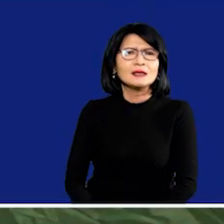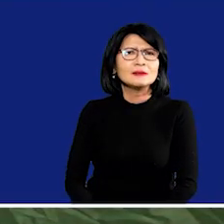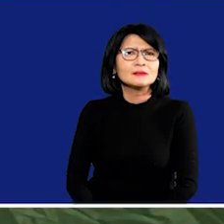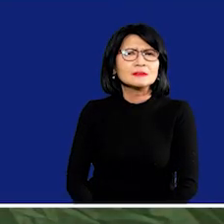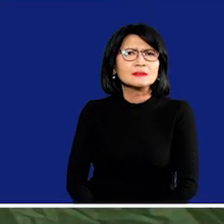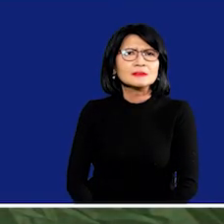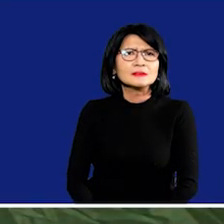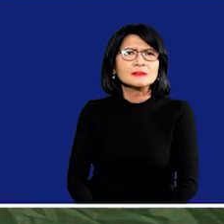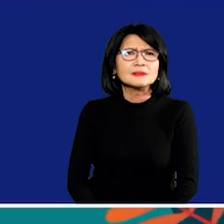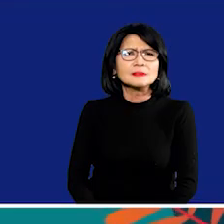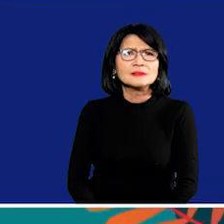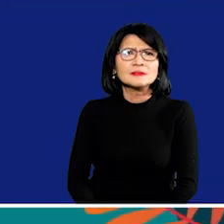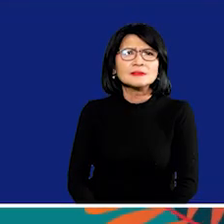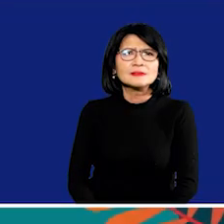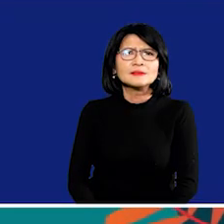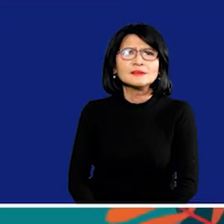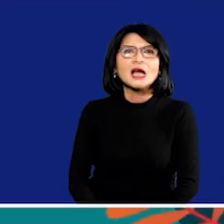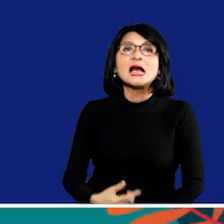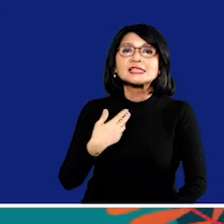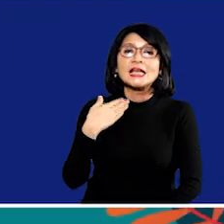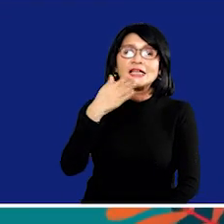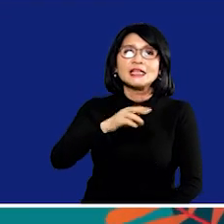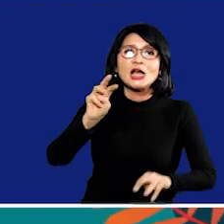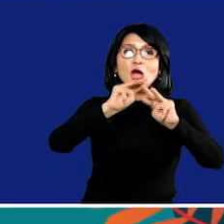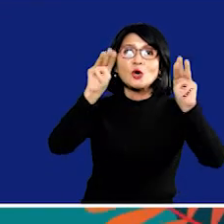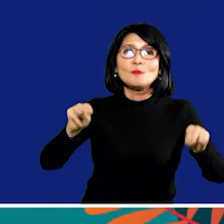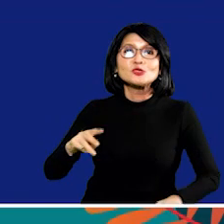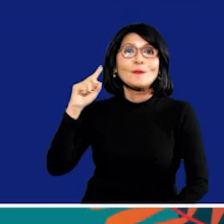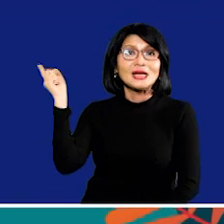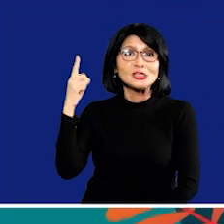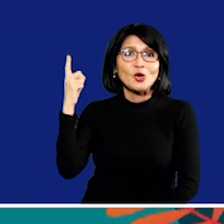Museum nasional ada kayak patung gajah.